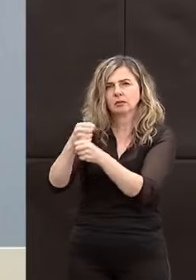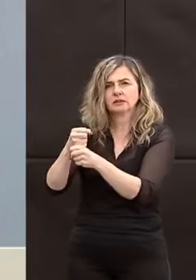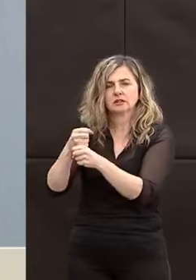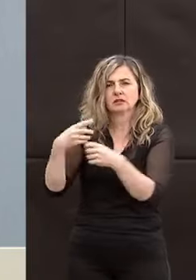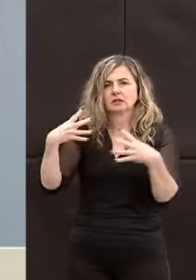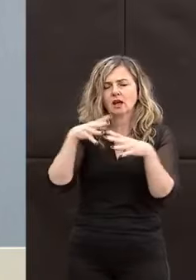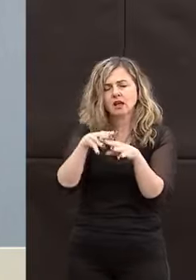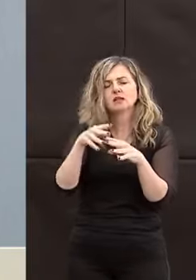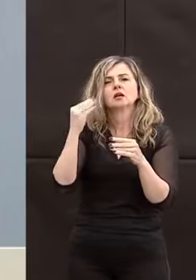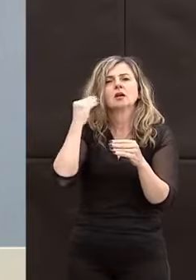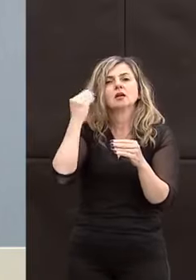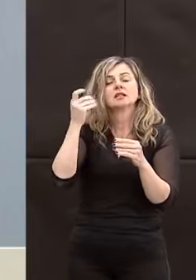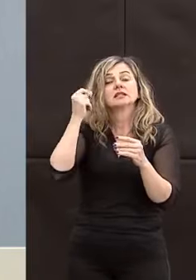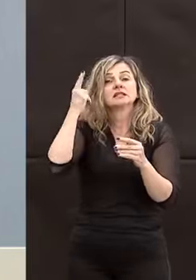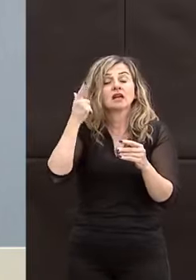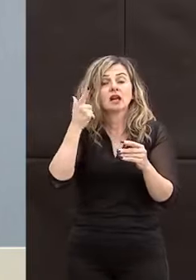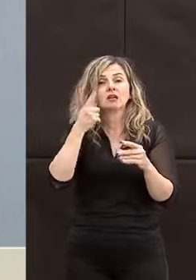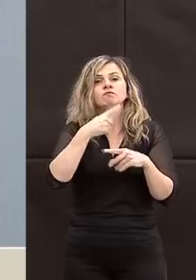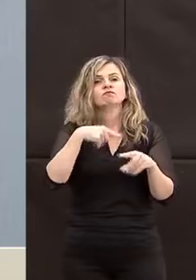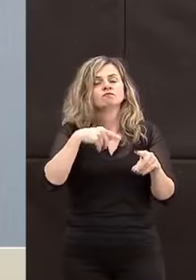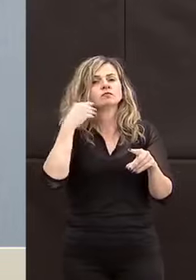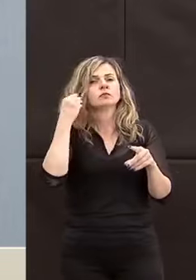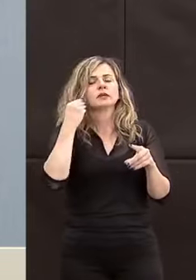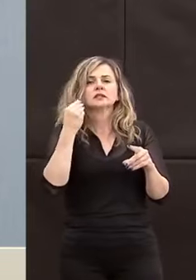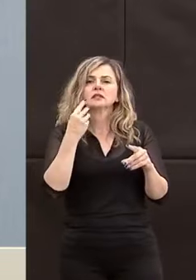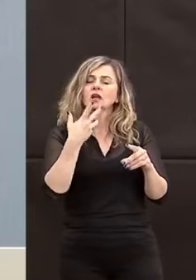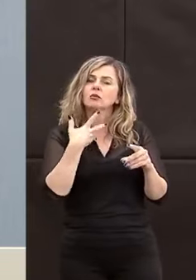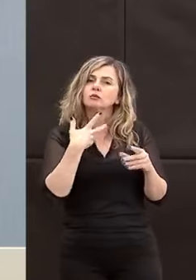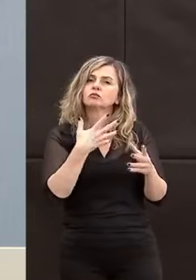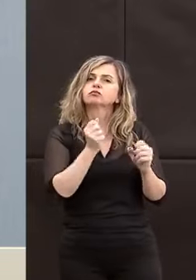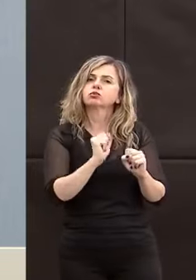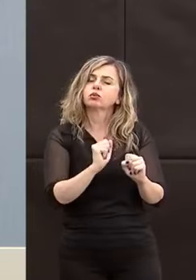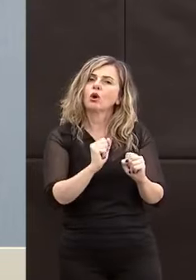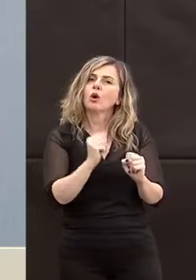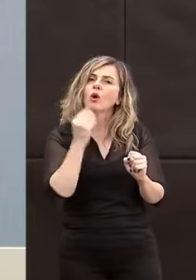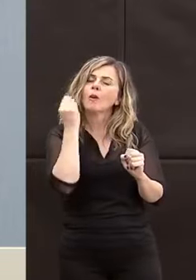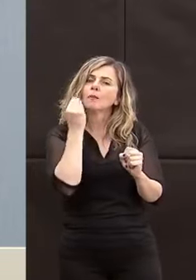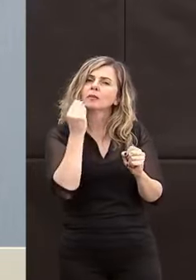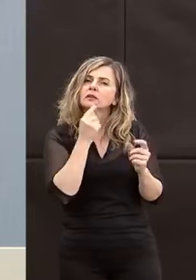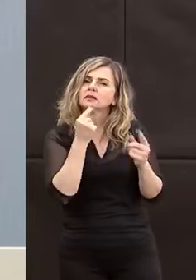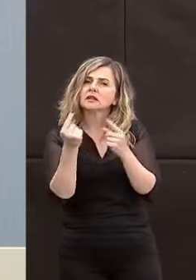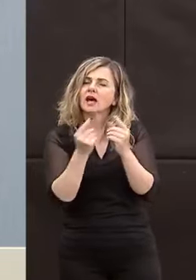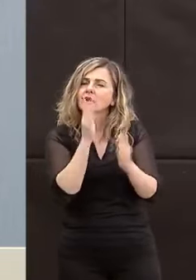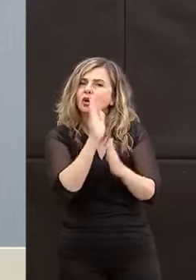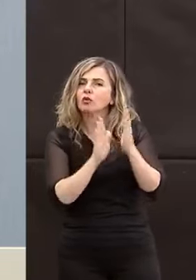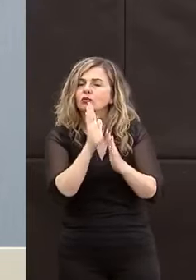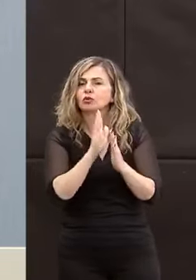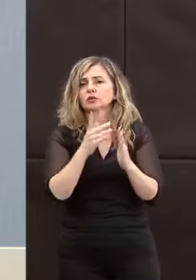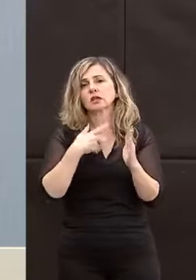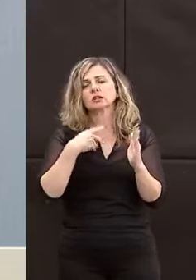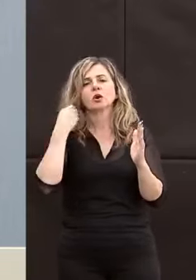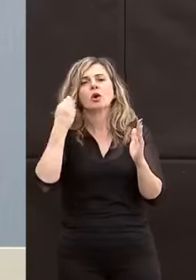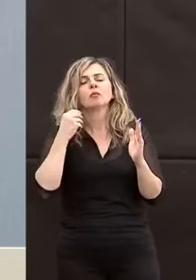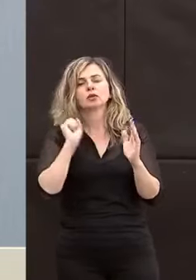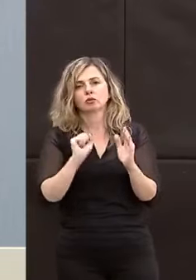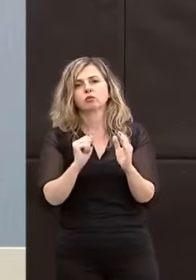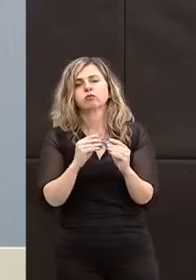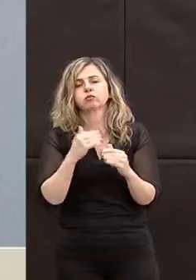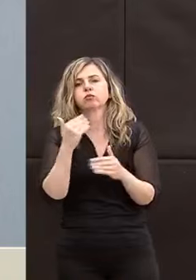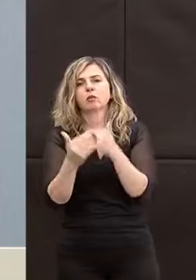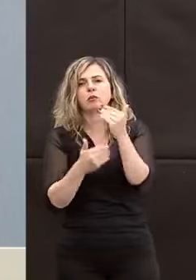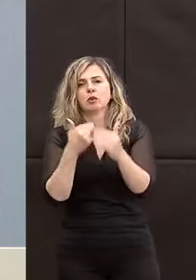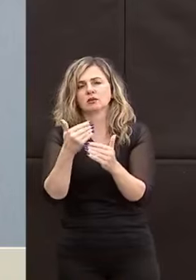quello che si pensa esattamente per questa legge credo che si potrebbe portare avanti